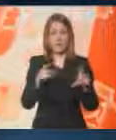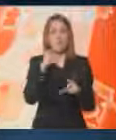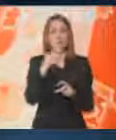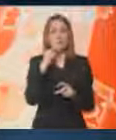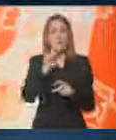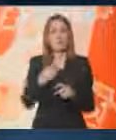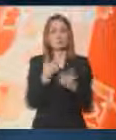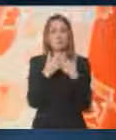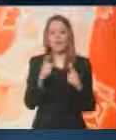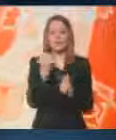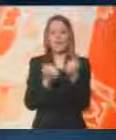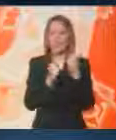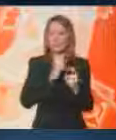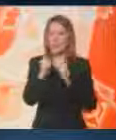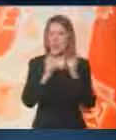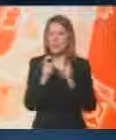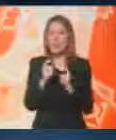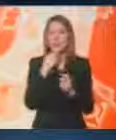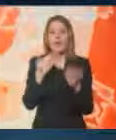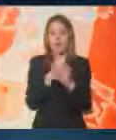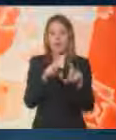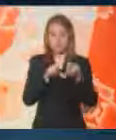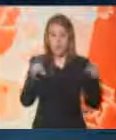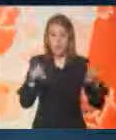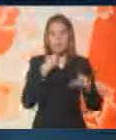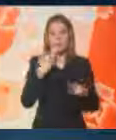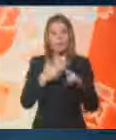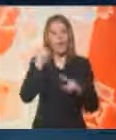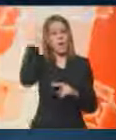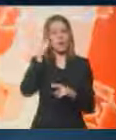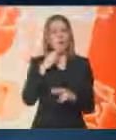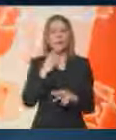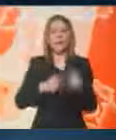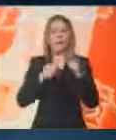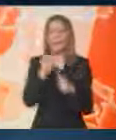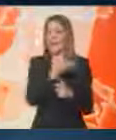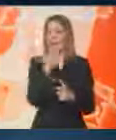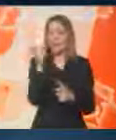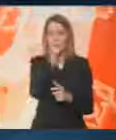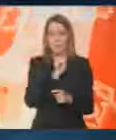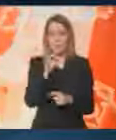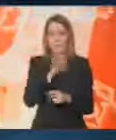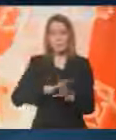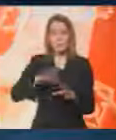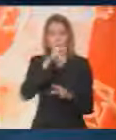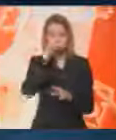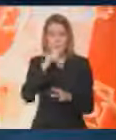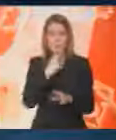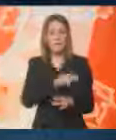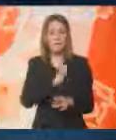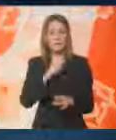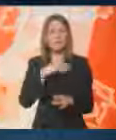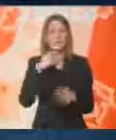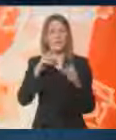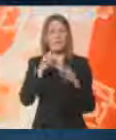se može slobodno voziti. Međutim, vozila sa novim tablicama sa nazivima kosovskih gradova nema. Na teritoriji opštine policijske stanice